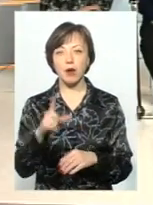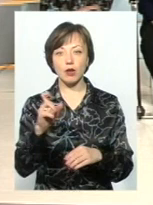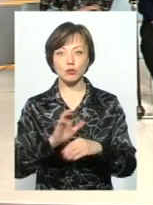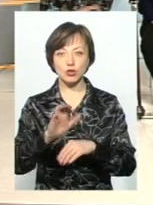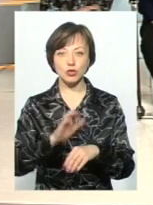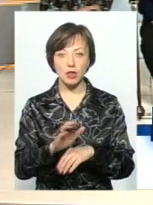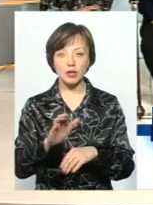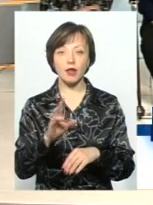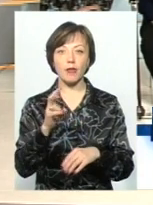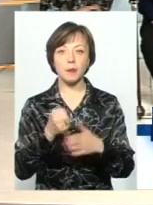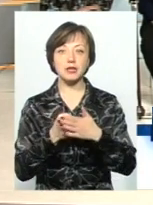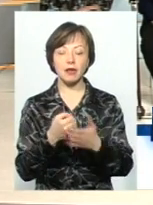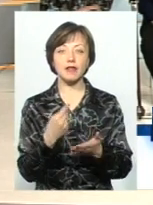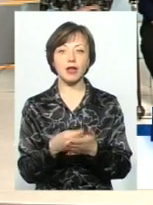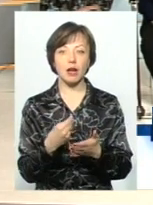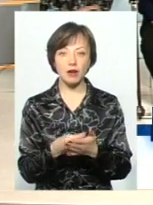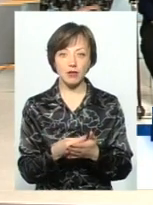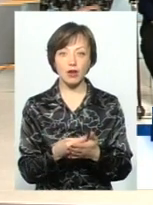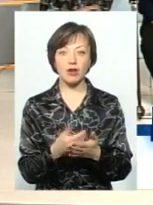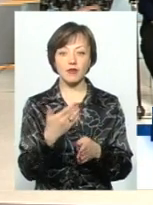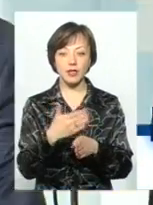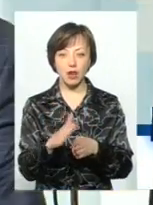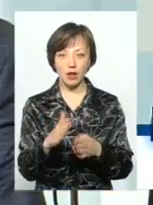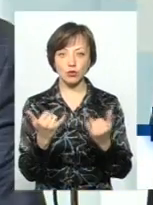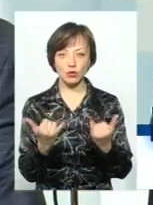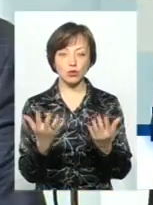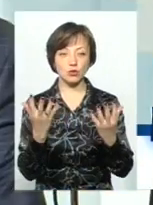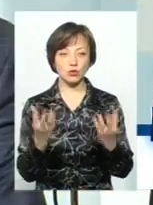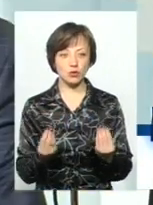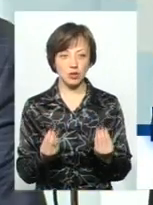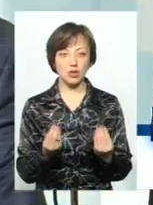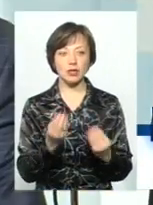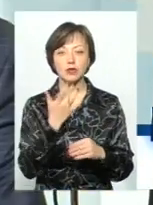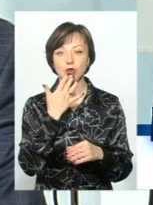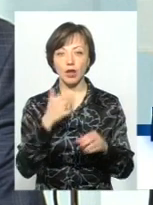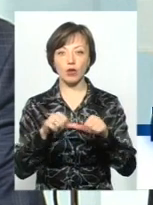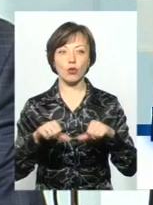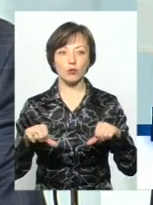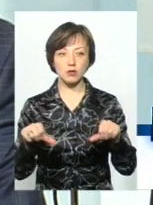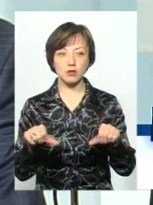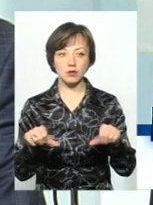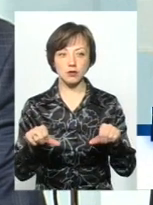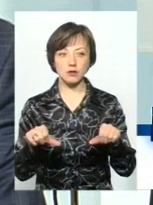день проходить на підставі тарифу, який виділявся по сьогоднішній день Національною комісією